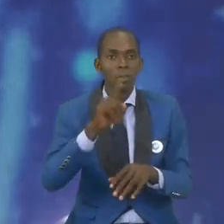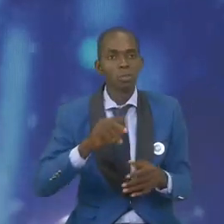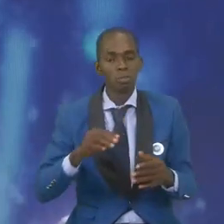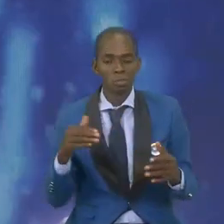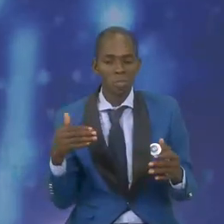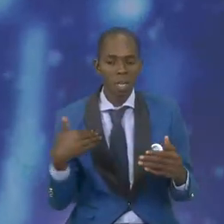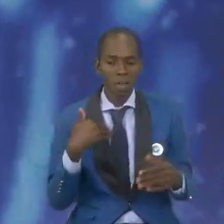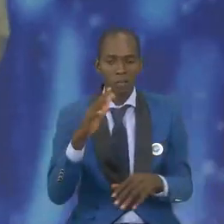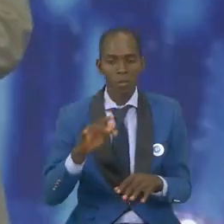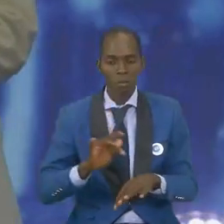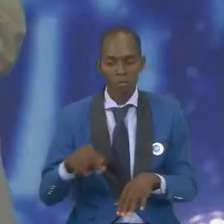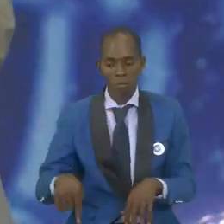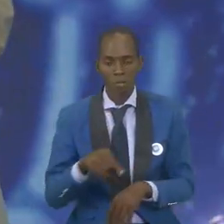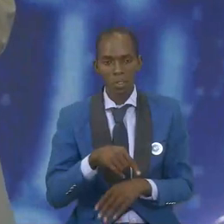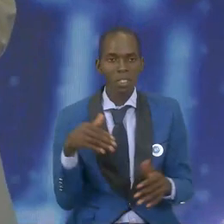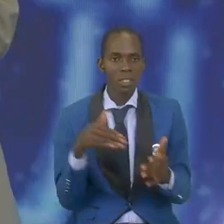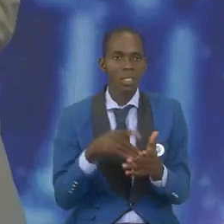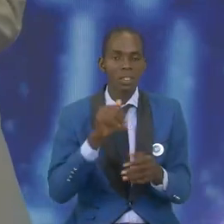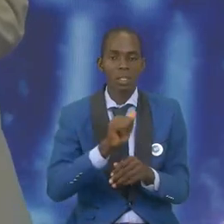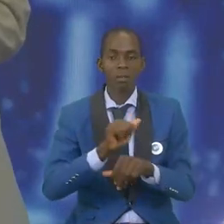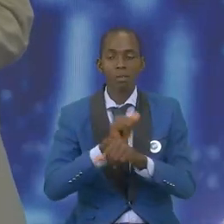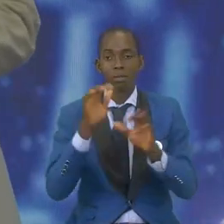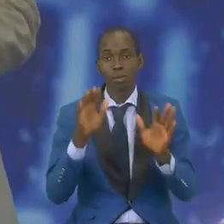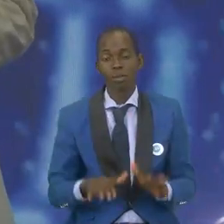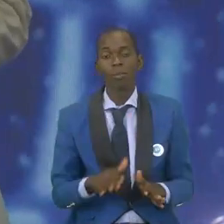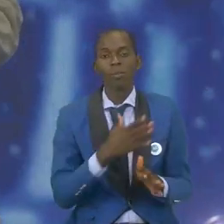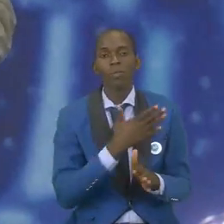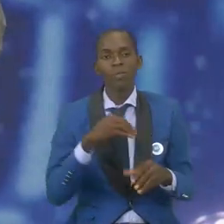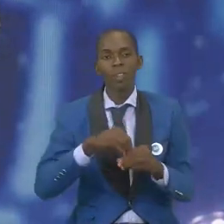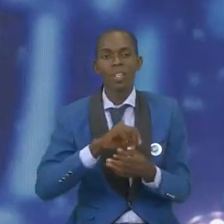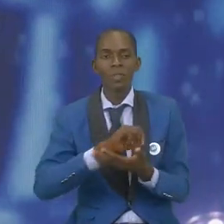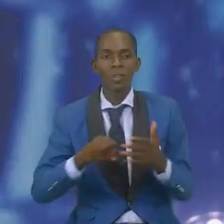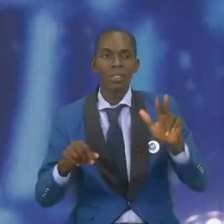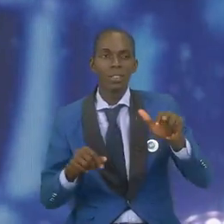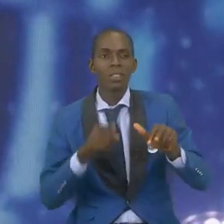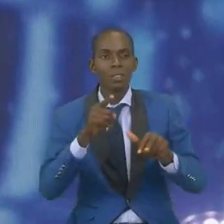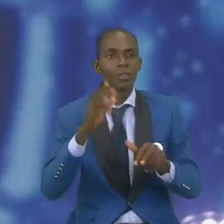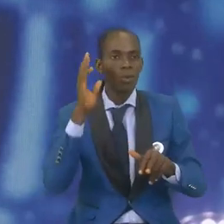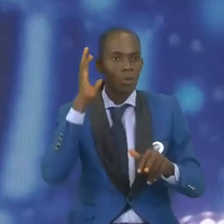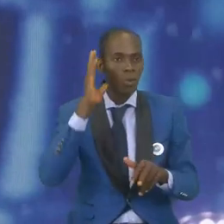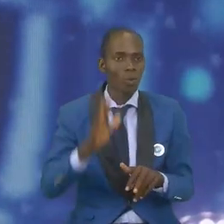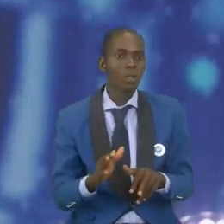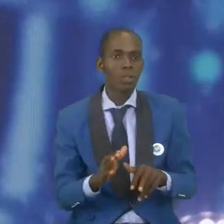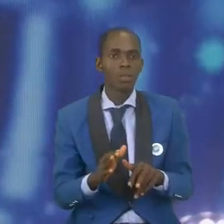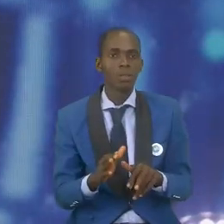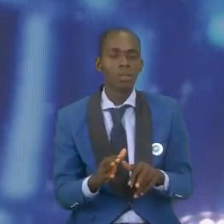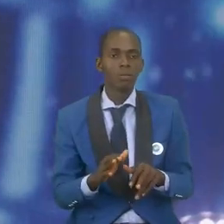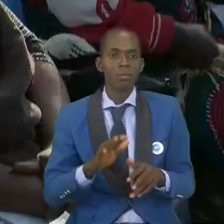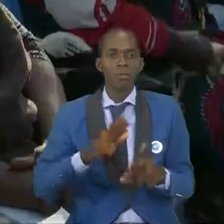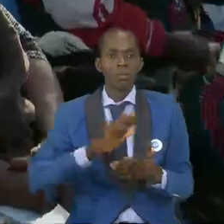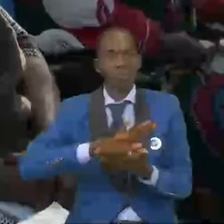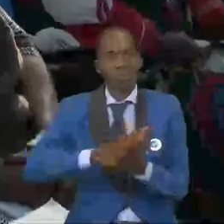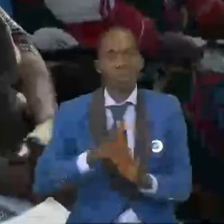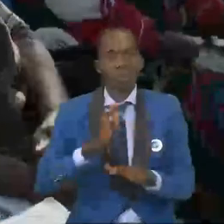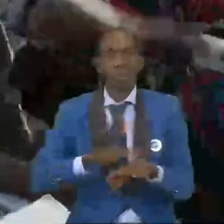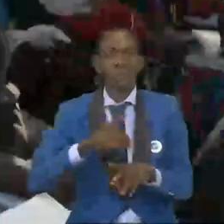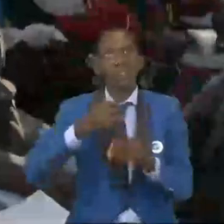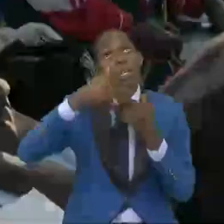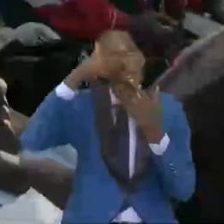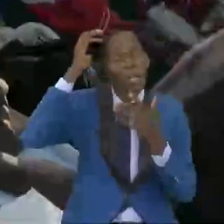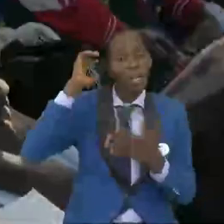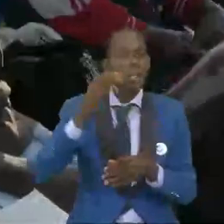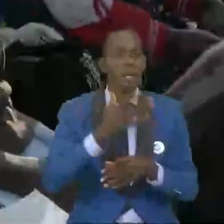sur les mains, de peur que ton pied ne heurte contre une pierre. Verset 13, il dit, tu marcheras sur